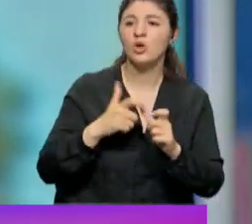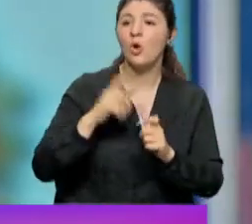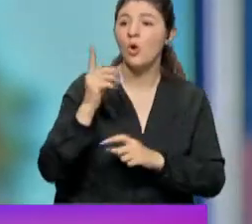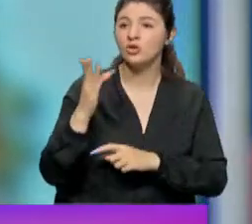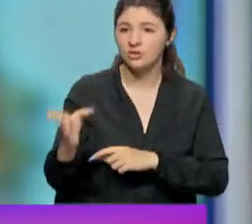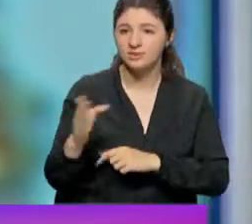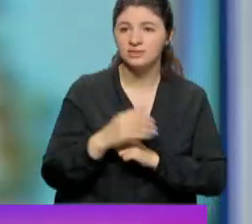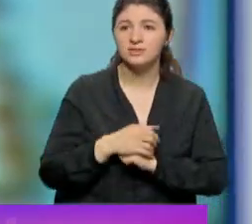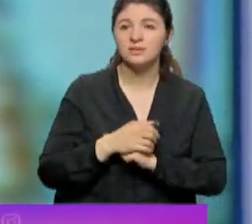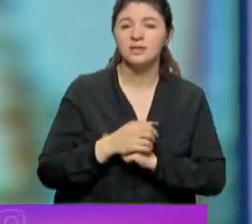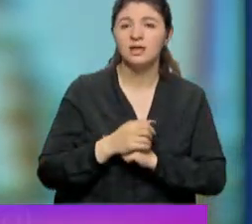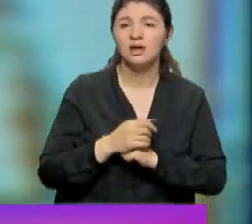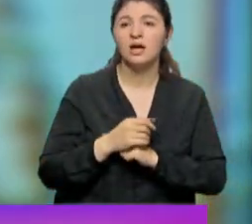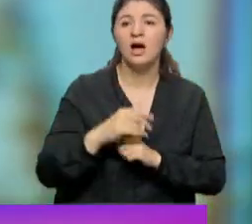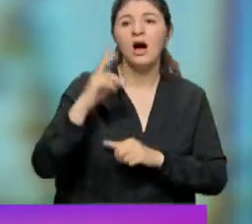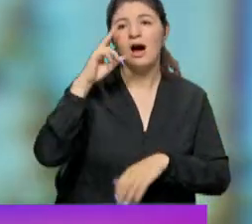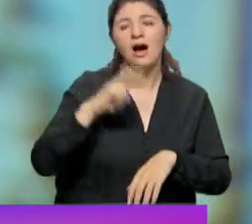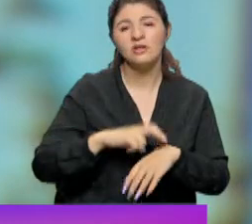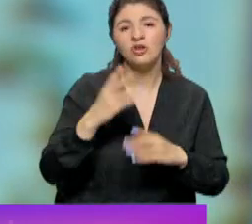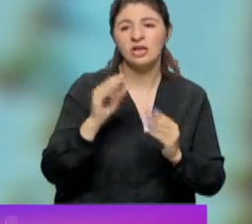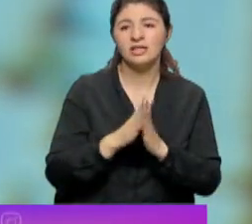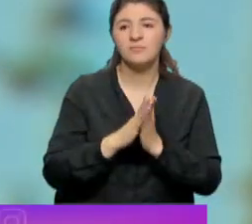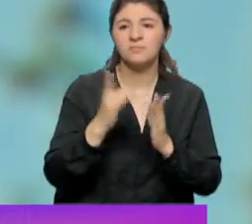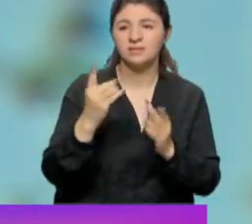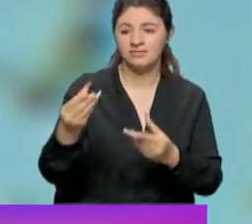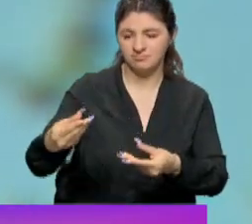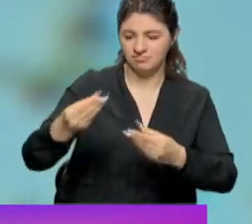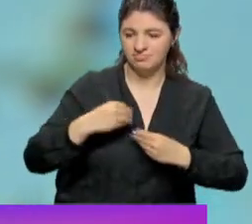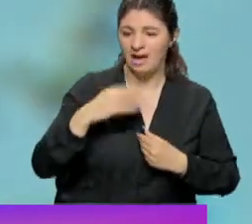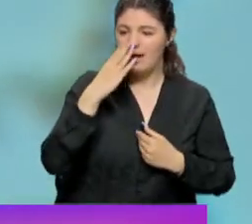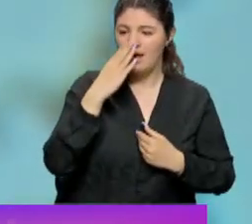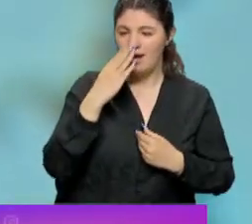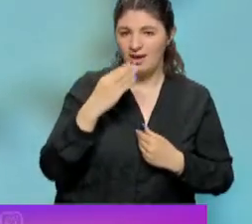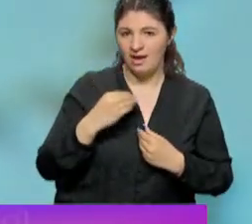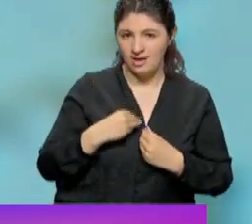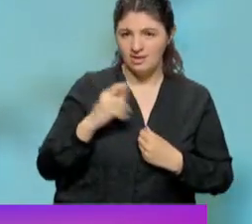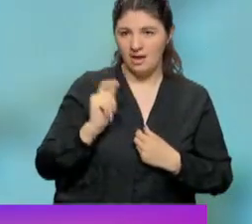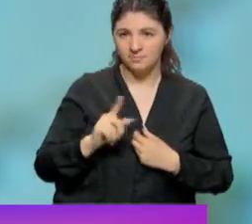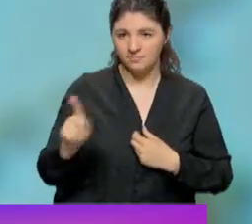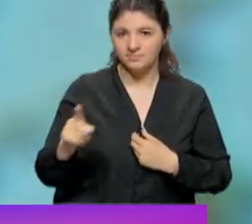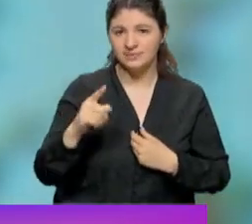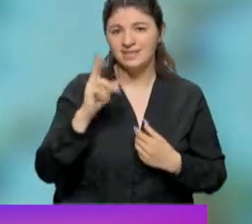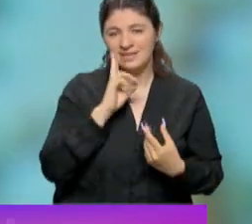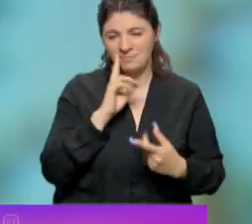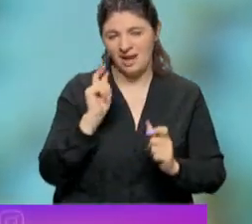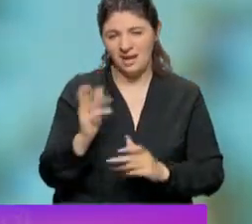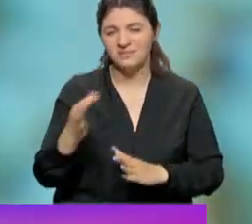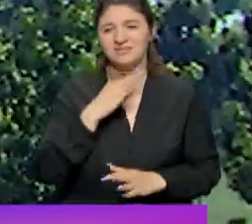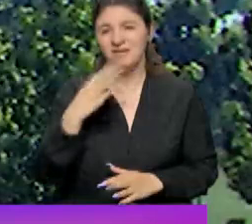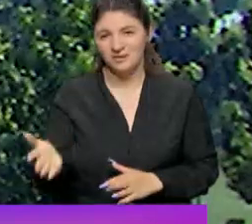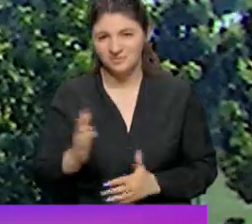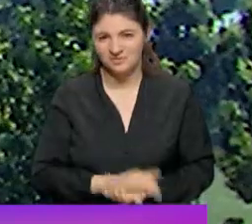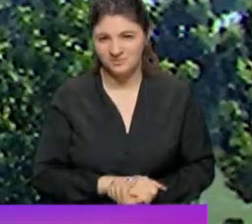hocamız Gülseren Sönmez anılarından oluşan kitaplarından bir tanesini bana Armağan etme nezaketinde bulundu